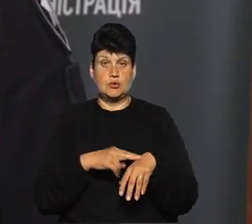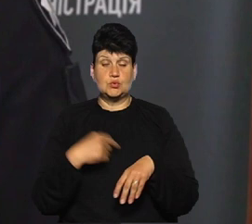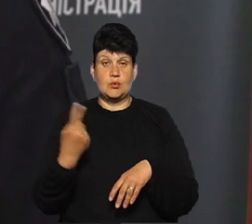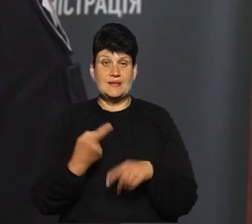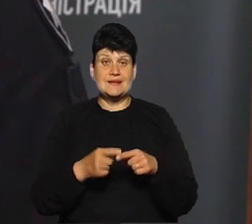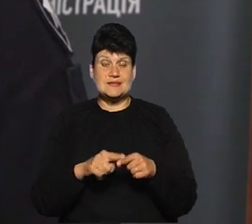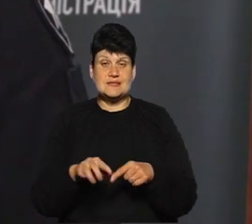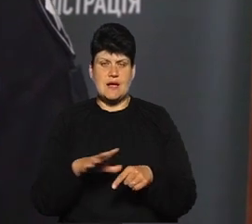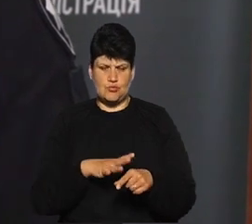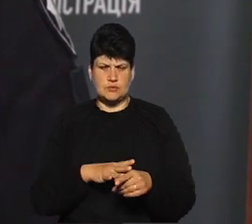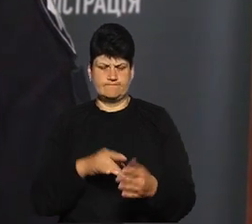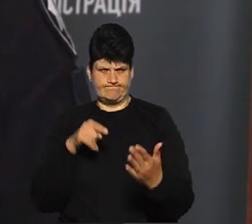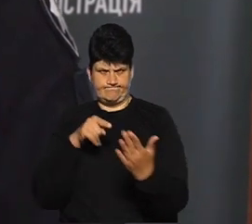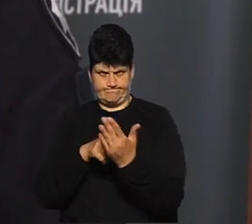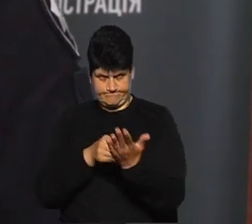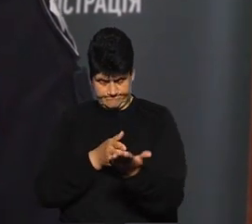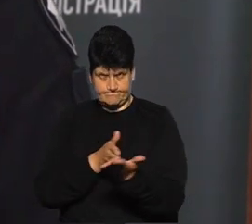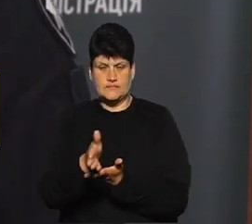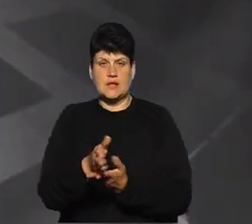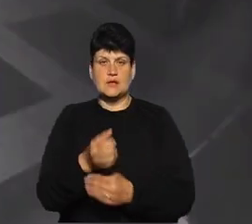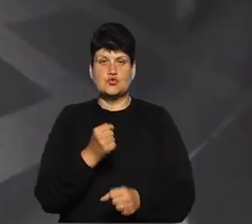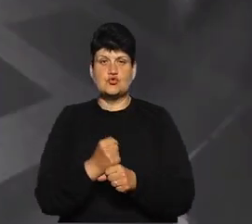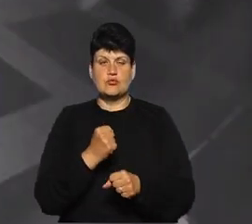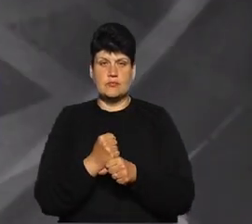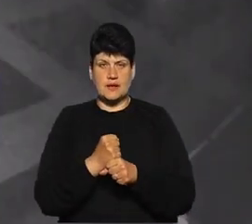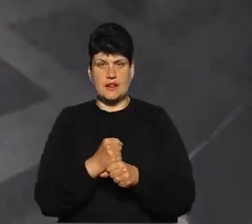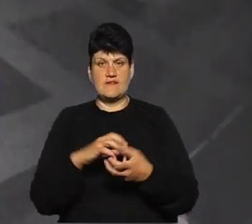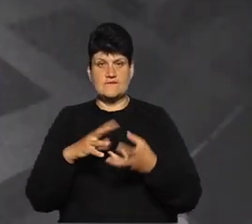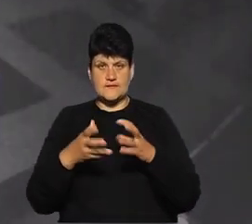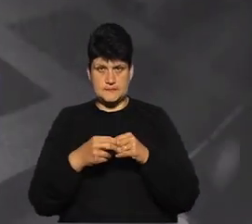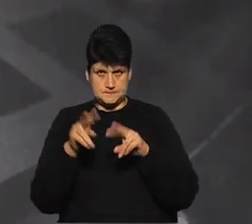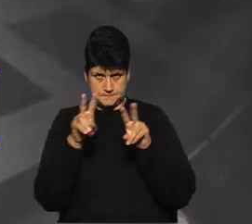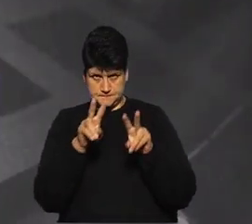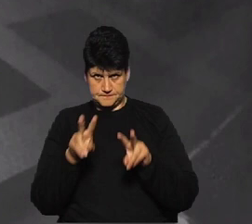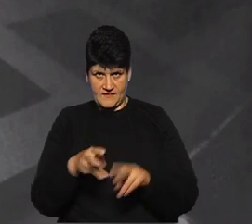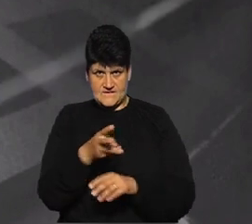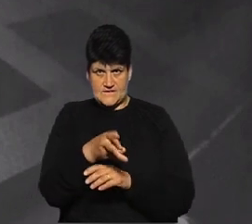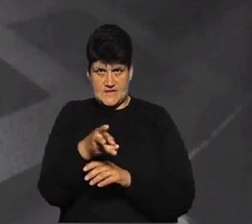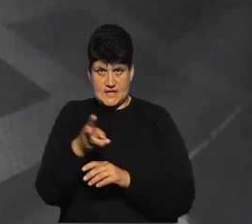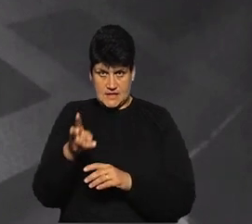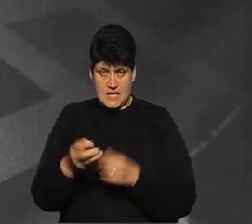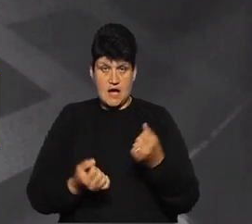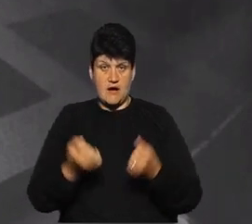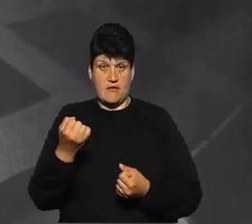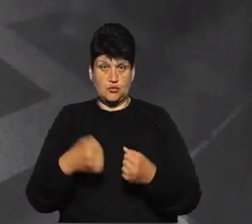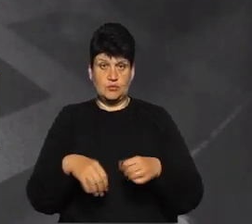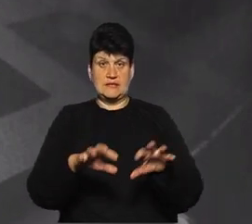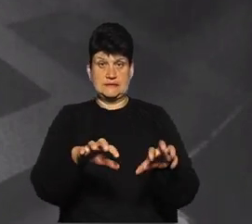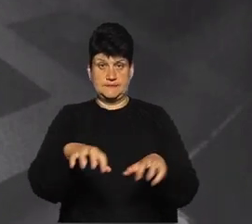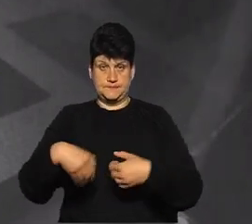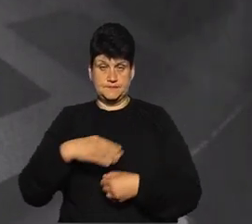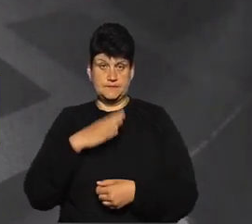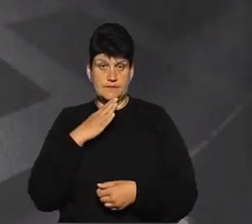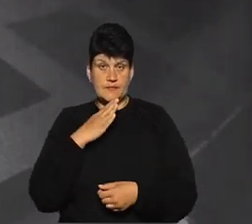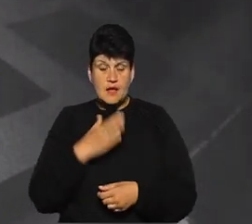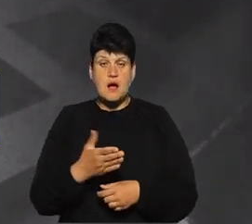було цілеспрямовано. Такий висновок зробили, переглянувши відео з камер спостереження. Автомобіль в Ірини вилучили. Настоятель